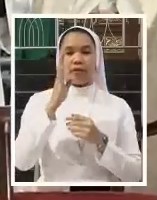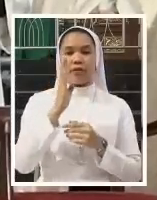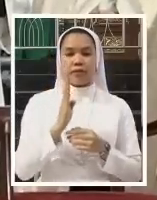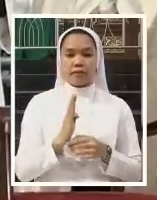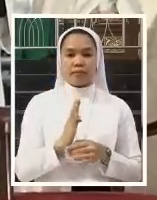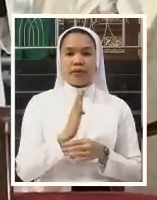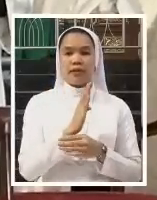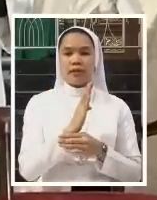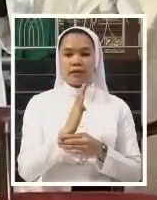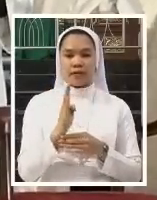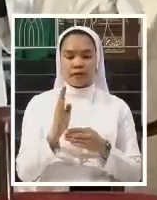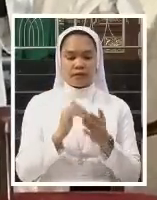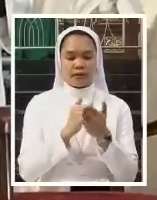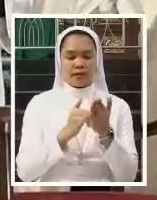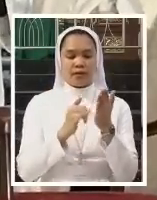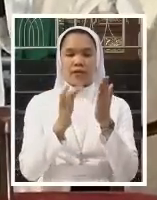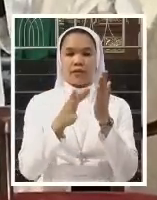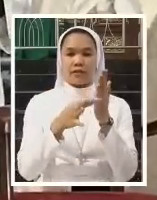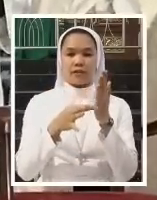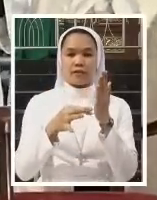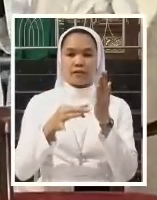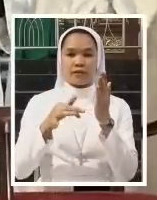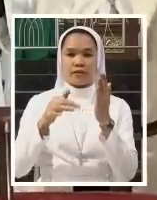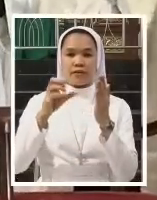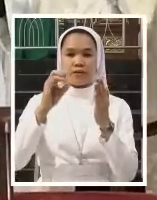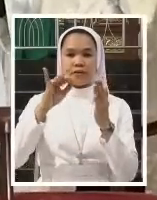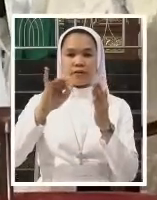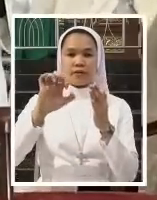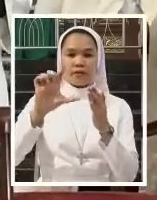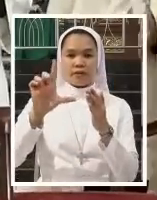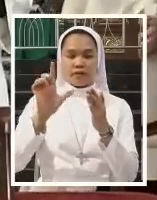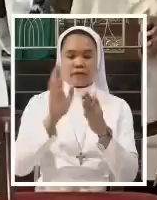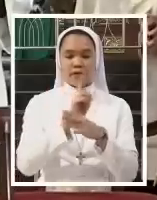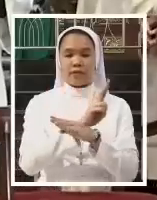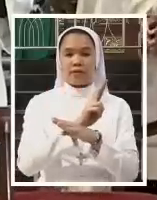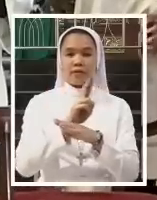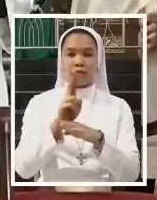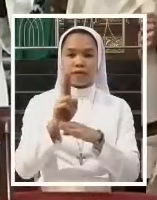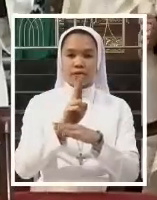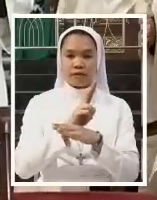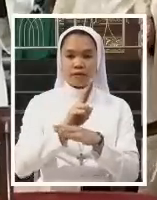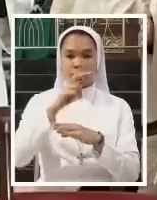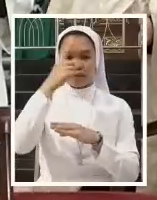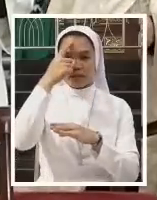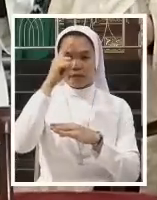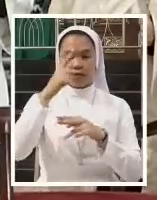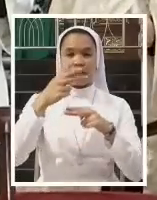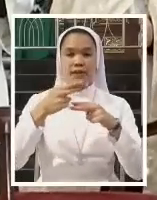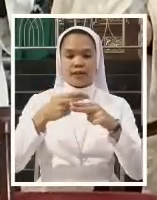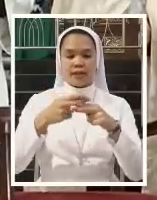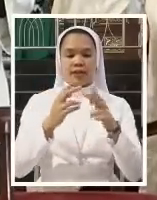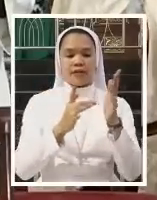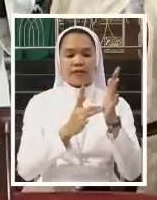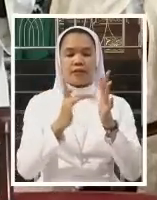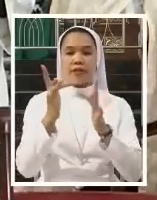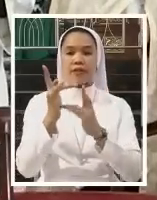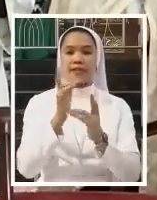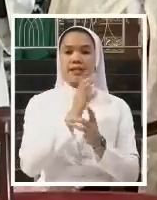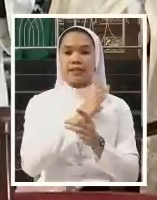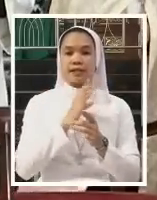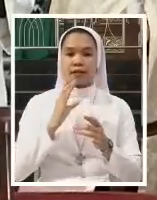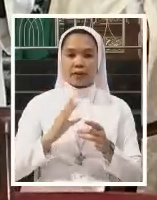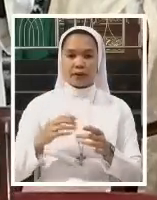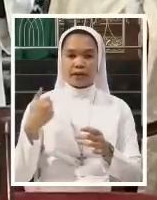bendisyon ining olyo na sa mong gagamiton sa ngaran ni Yesu Kristong